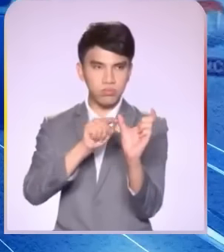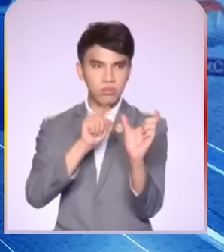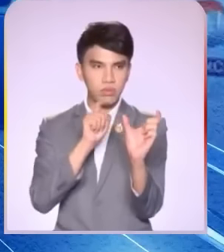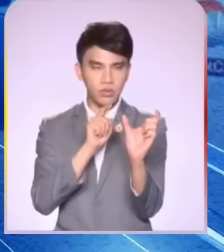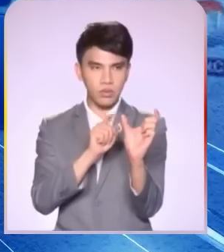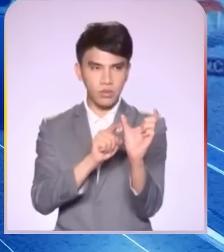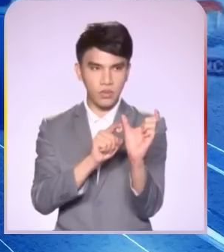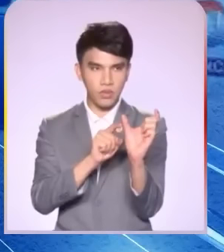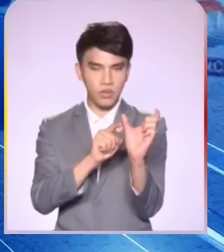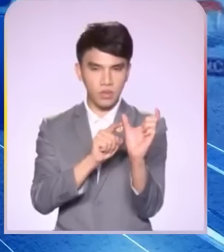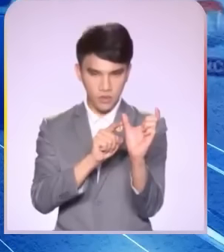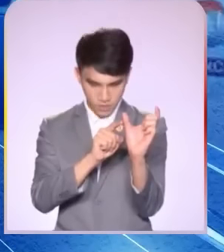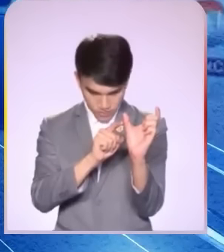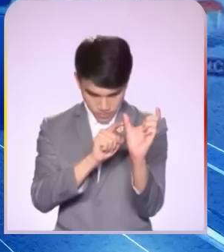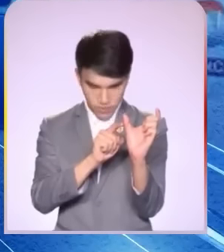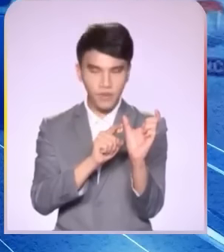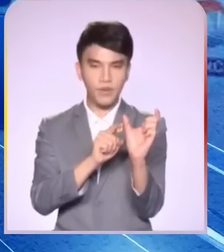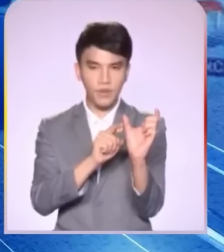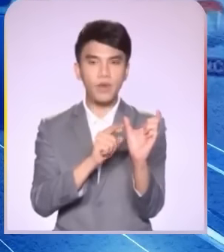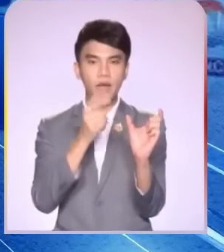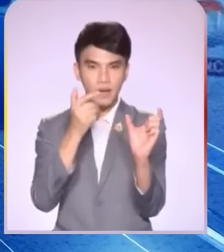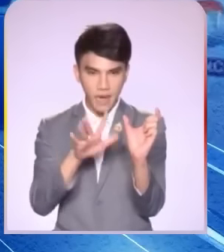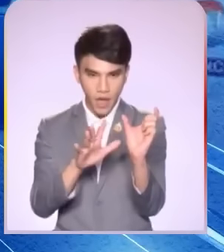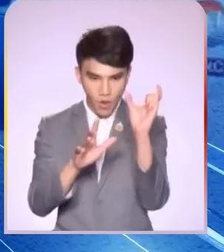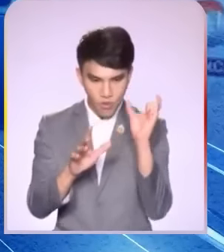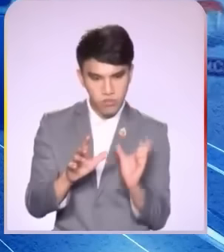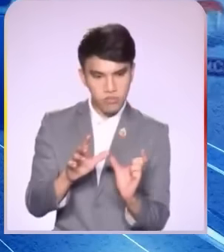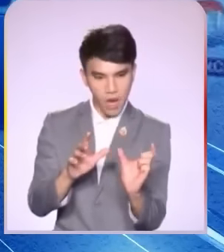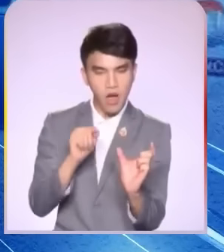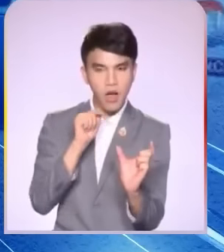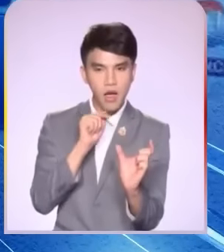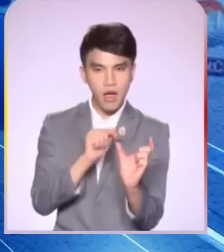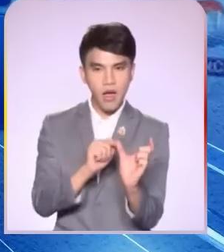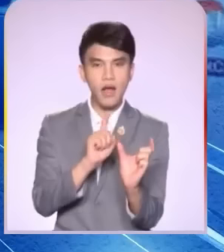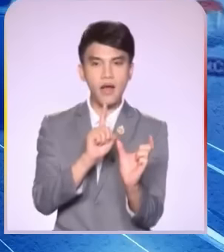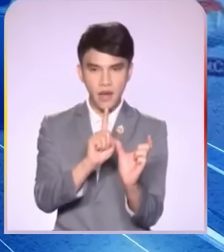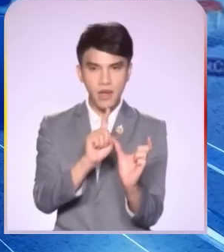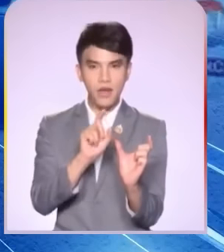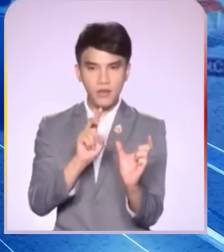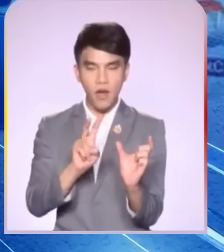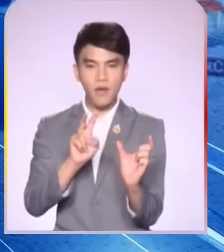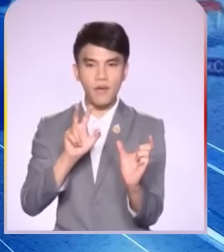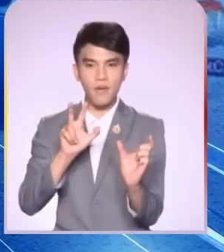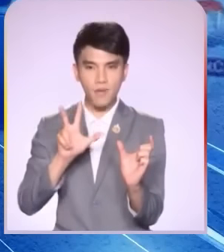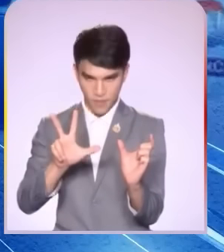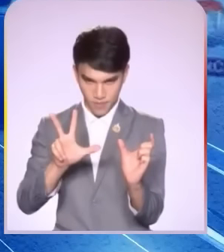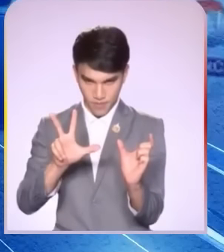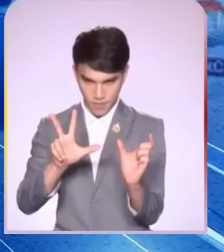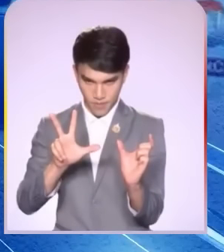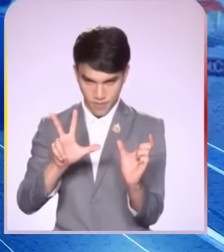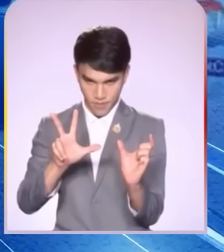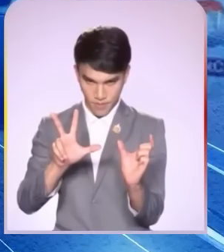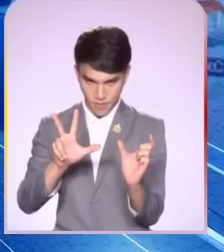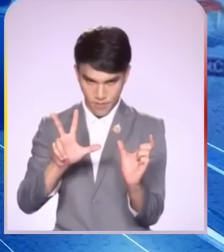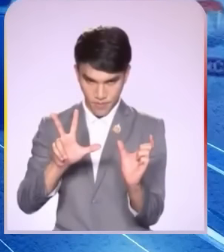คุณรับเงินวันที่25กันยายนส่วนเลขบัตรประชาชนที่ลงท้ายด้วย1หรือ2หรือ3ที่อยู่ข้างหน้านะฮ